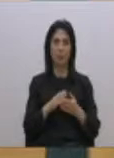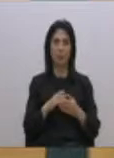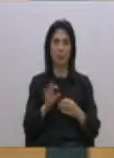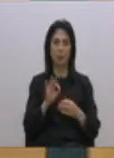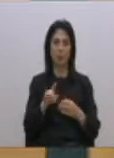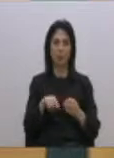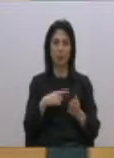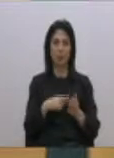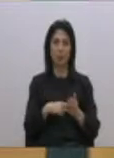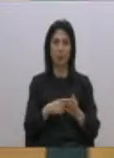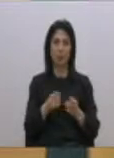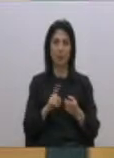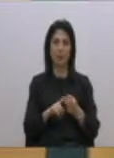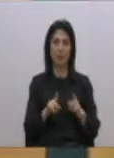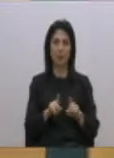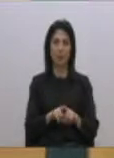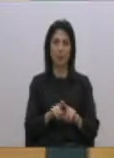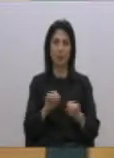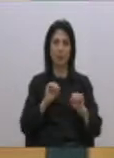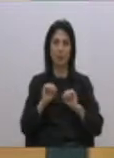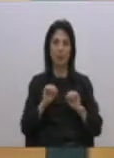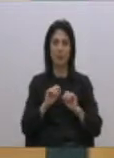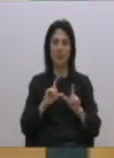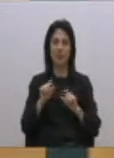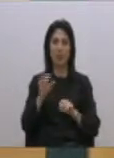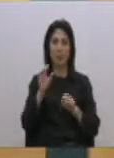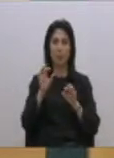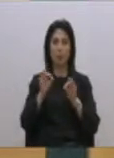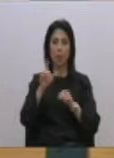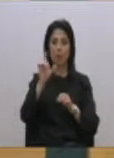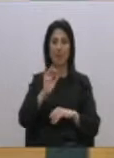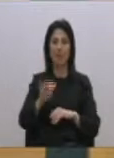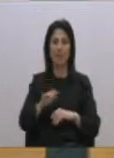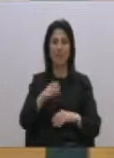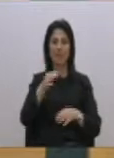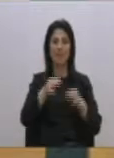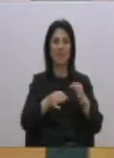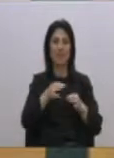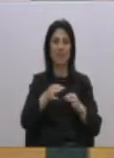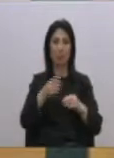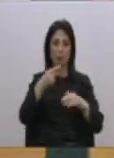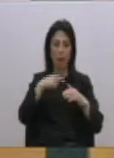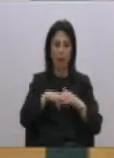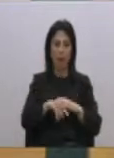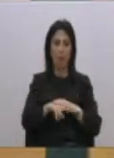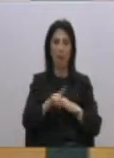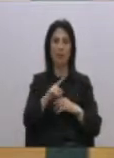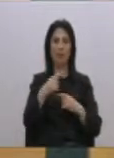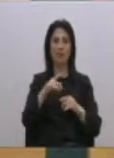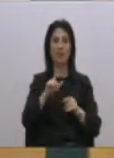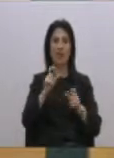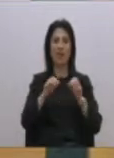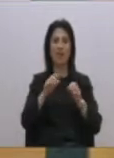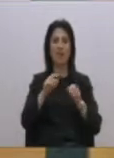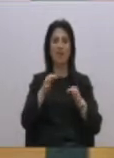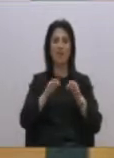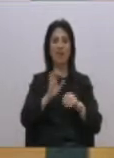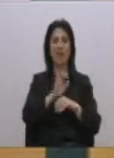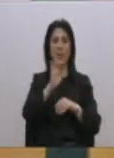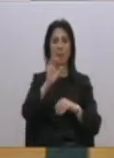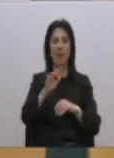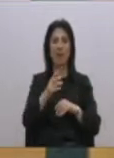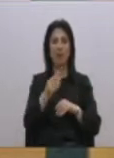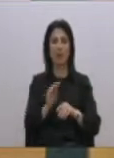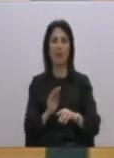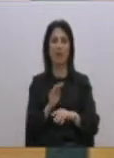მის საკითხთან დაკავშირებით ასევე მივლინებულ მოსამართლეს, რომლის თანხმობის გარეშე ხდება ინტერესებიდან გამომდინარე სხვა სასამართლოში, მიეცეს